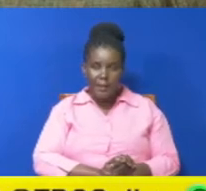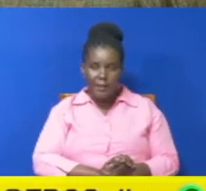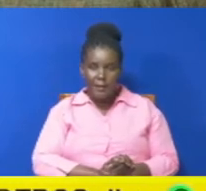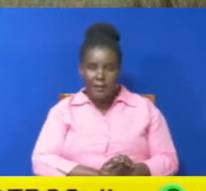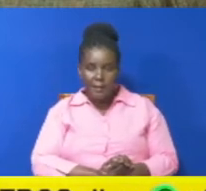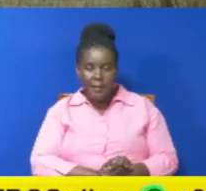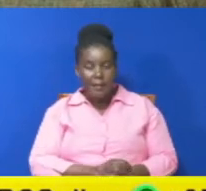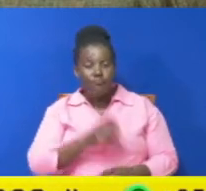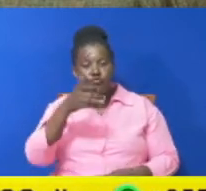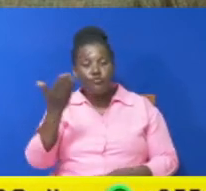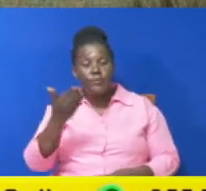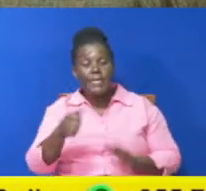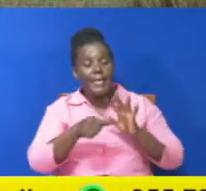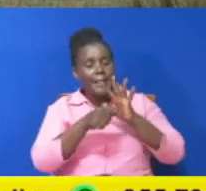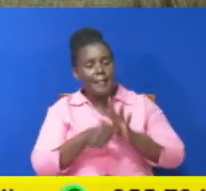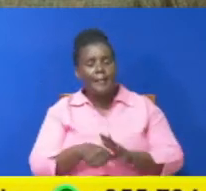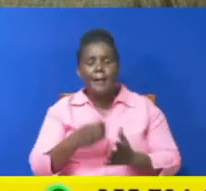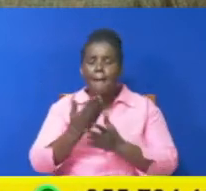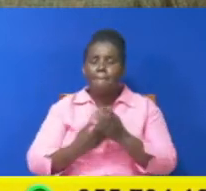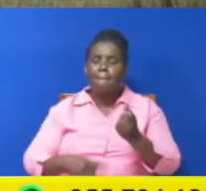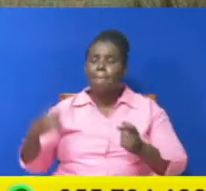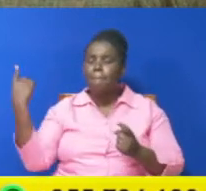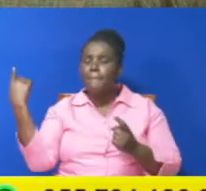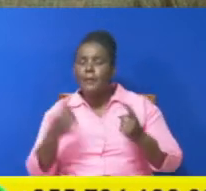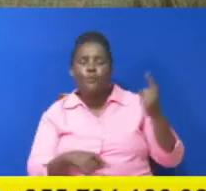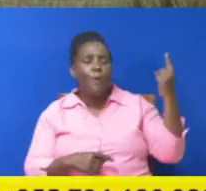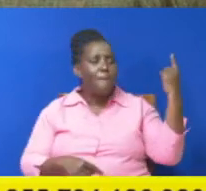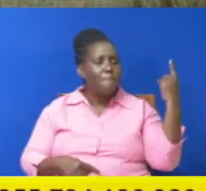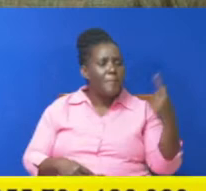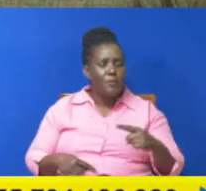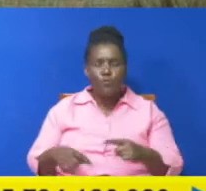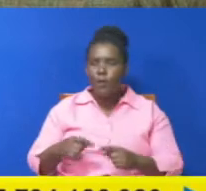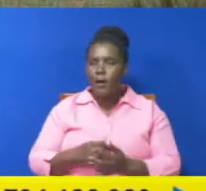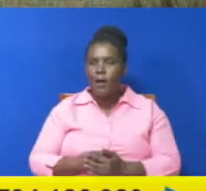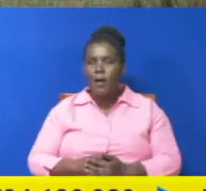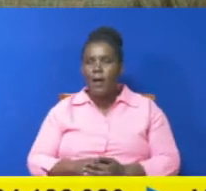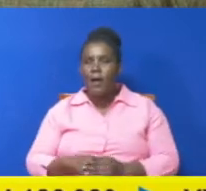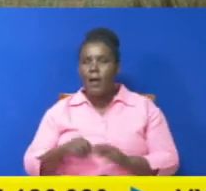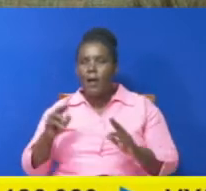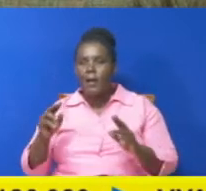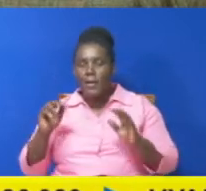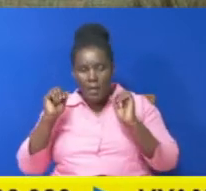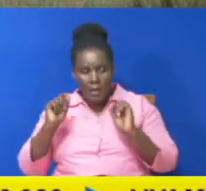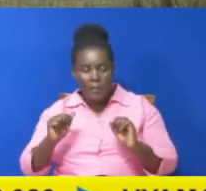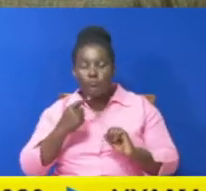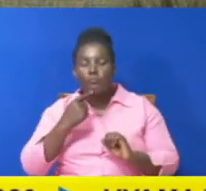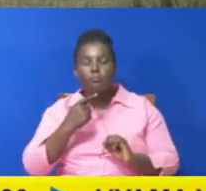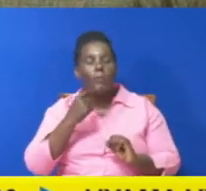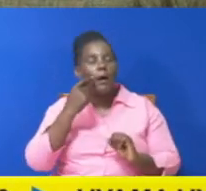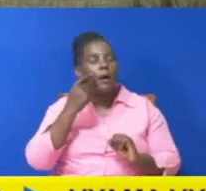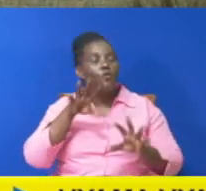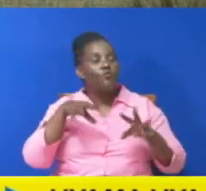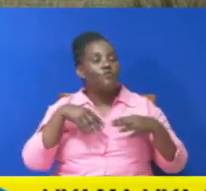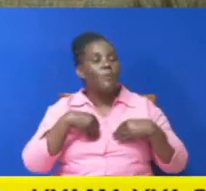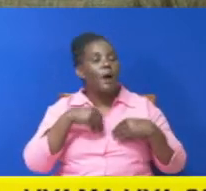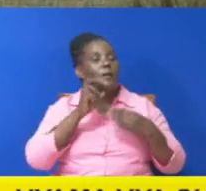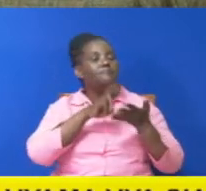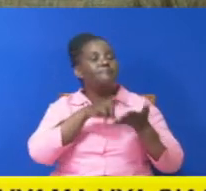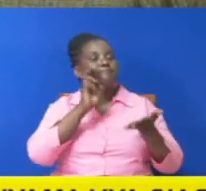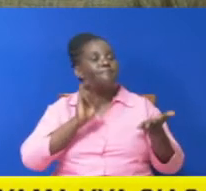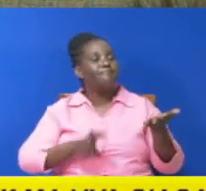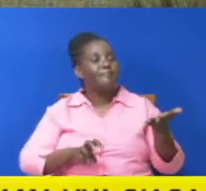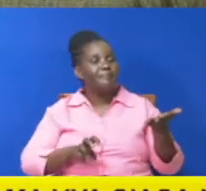wananyanyasika, wanapigwa, wanaumizwa, wengine wanakatwa viungo, au ni manyanyaso ambayo unatakiwa uchore mstari. Lakini kuna manyanyaso